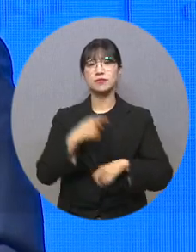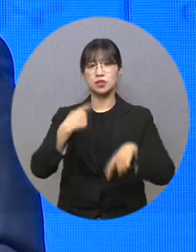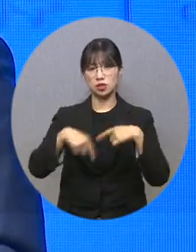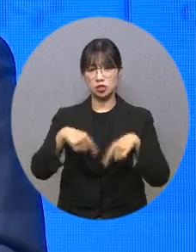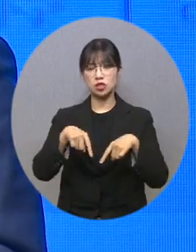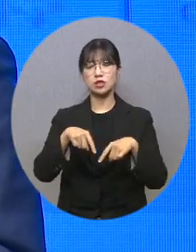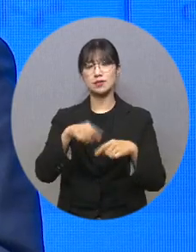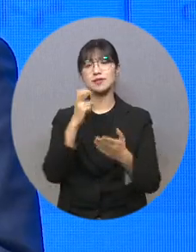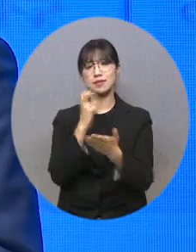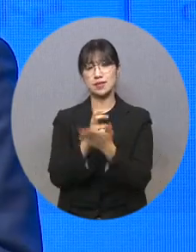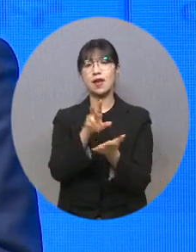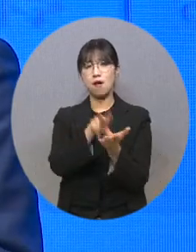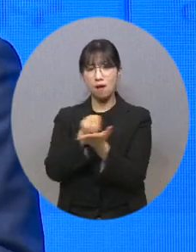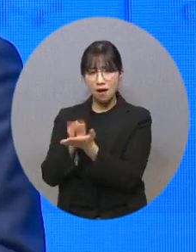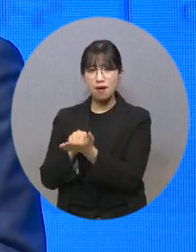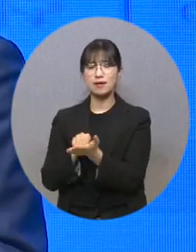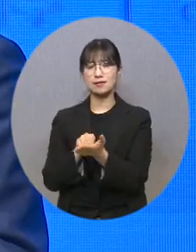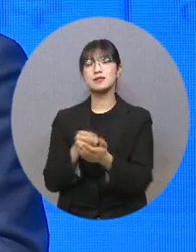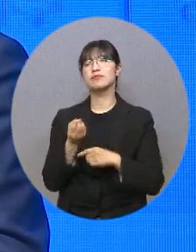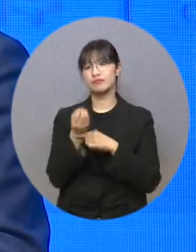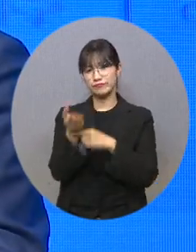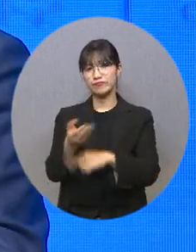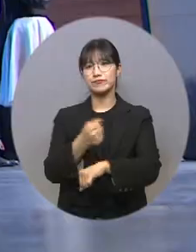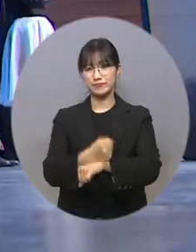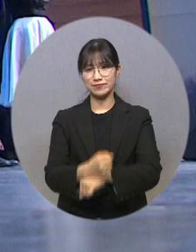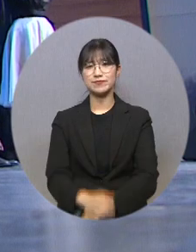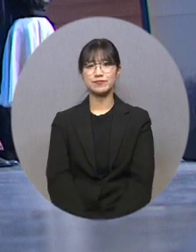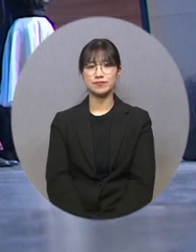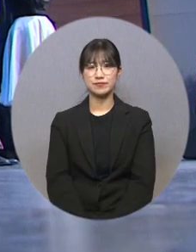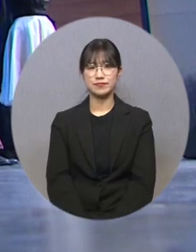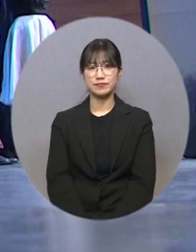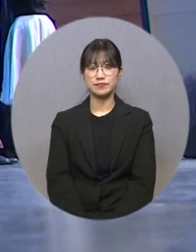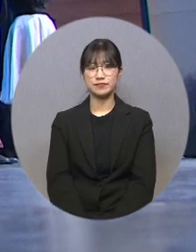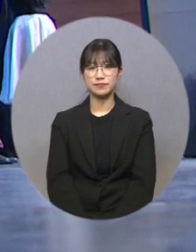정책 과제들을 인계하도록 그렇게 하겠습니다.